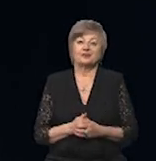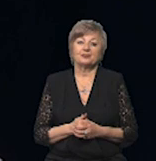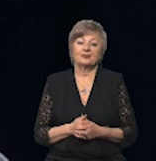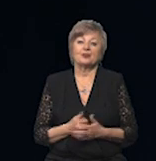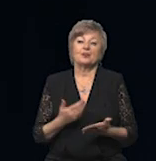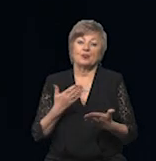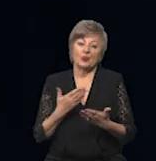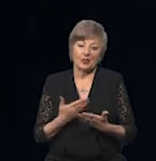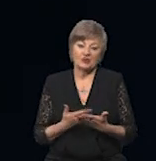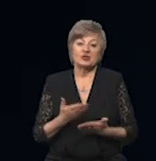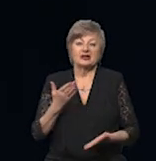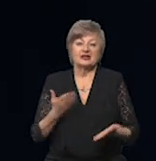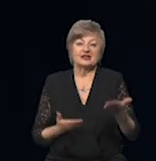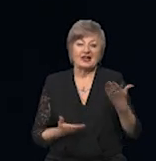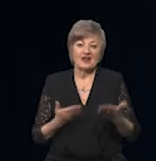ну, мабуть, що